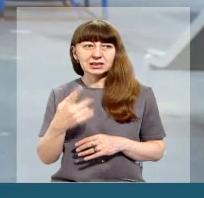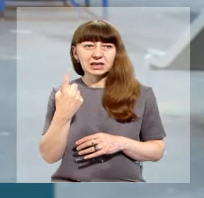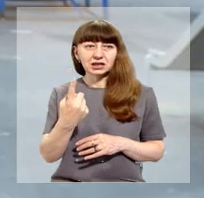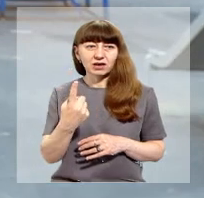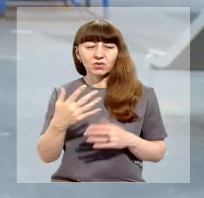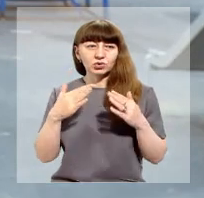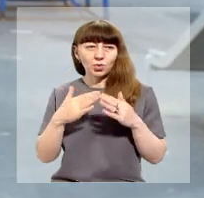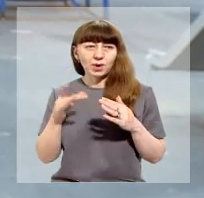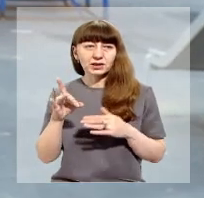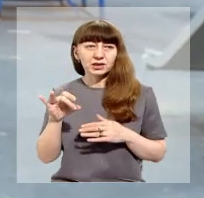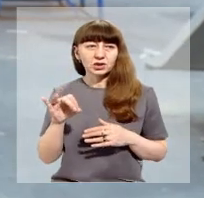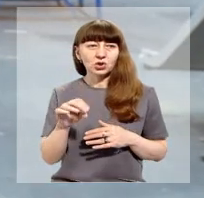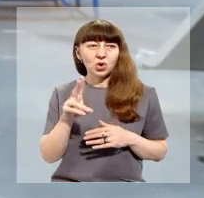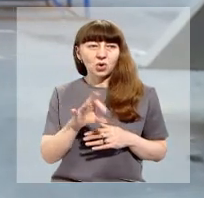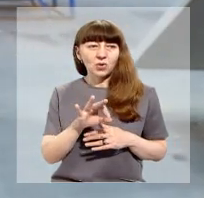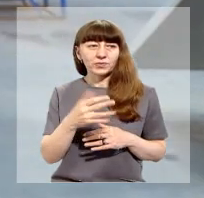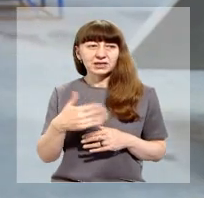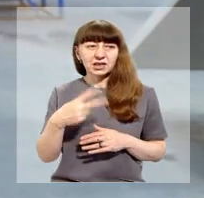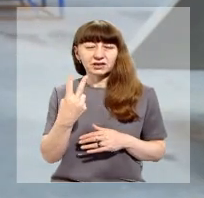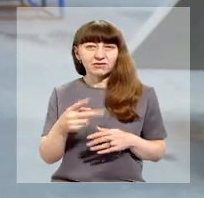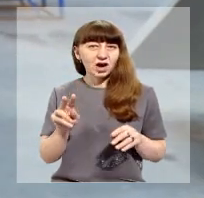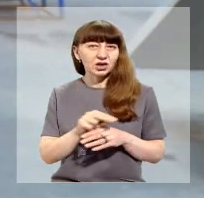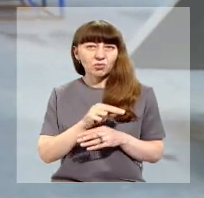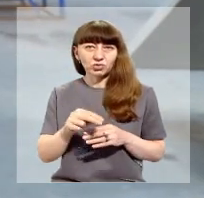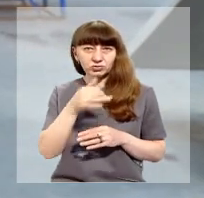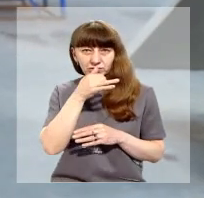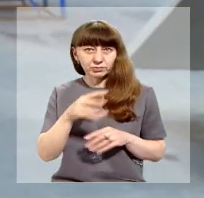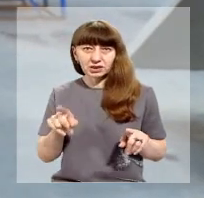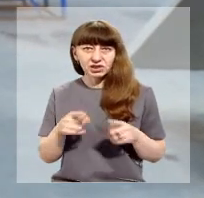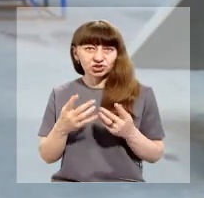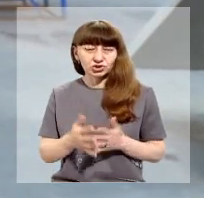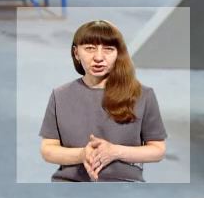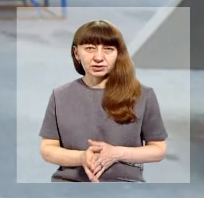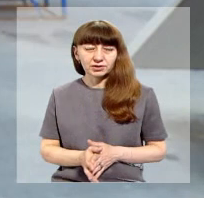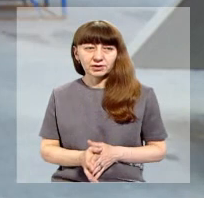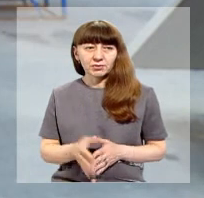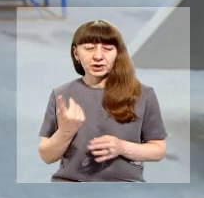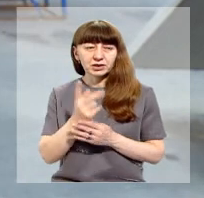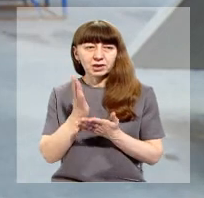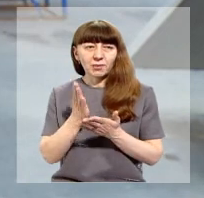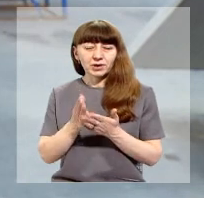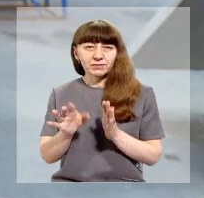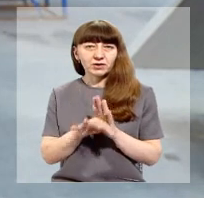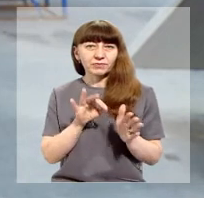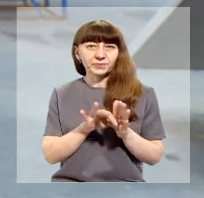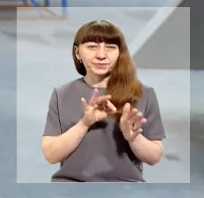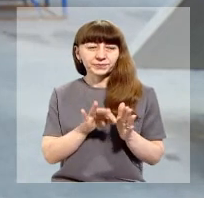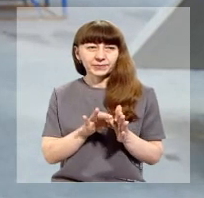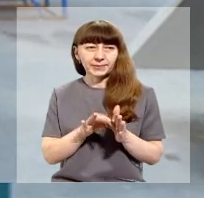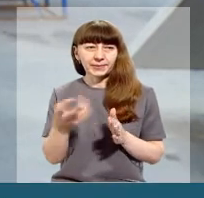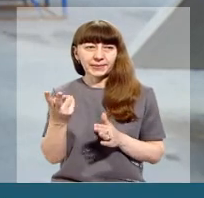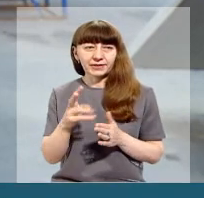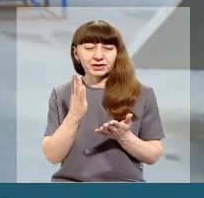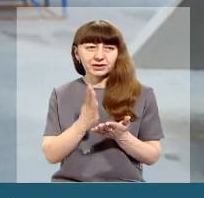Алтынсарина 52 дома не подлежит ремонту. По этим направлениям у нас определено